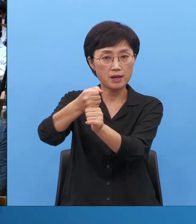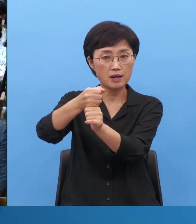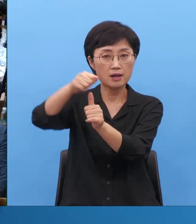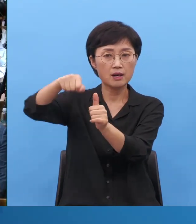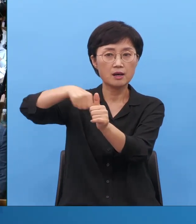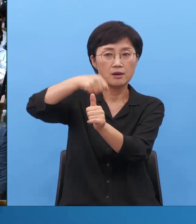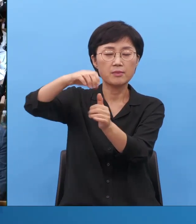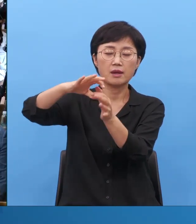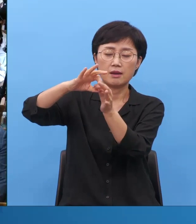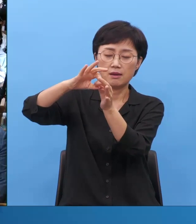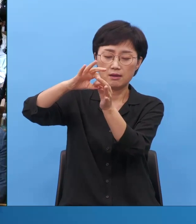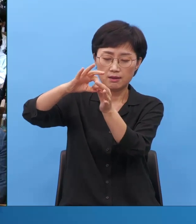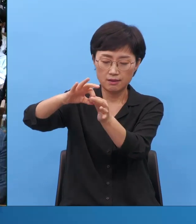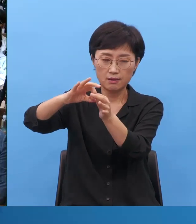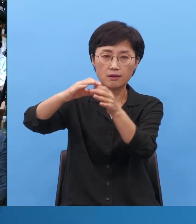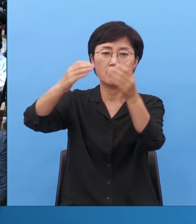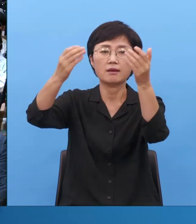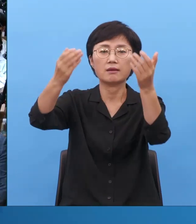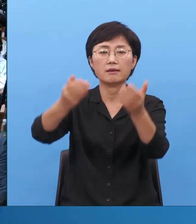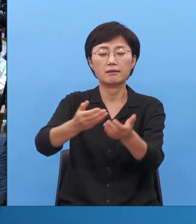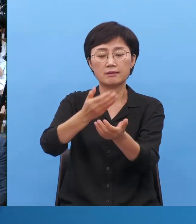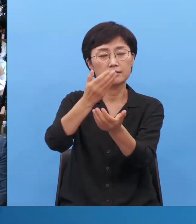나를 굳게